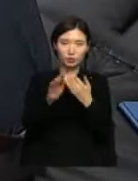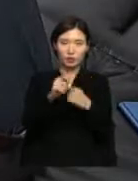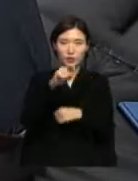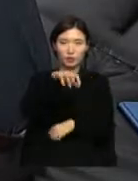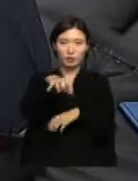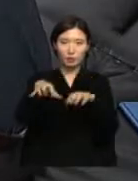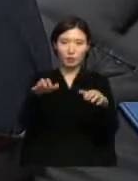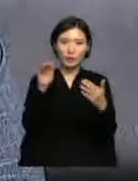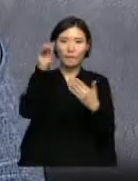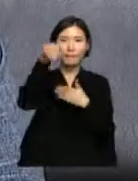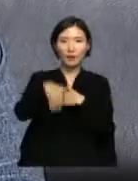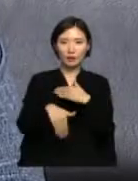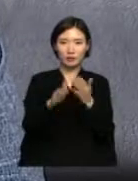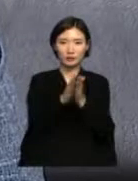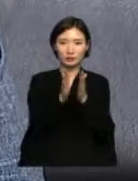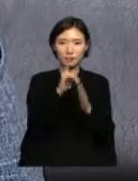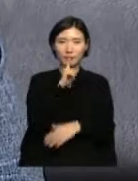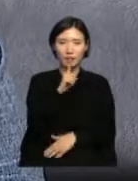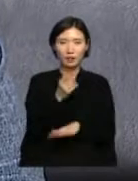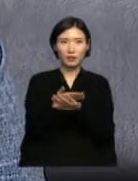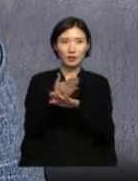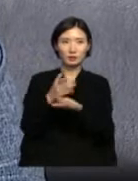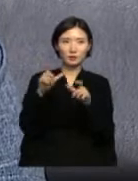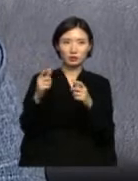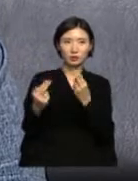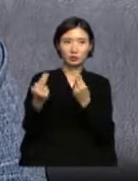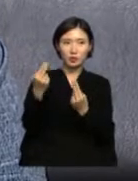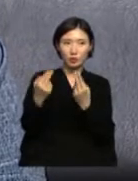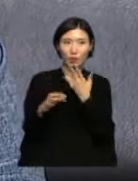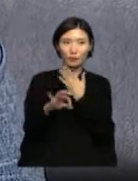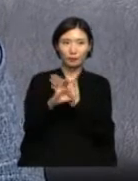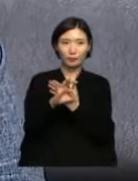시작됐다고 말합니다. 다른 지역에 비해서